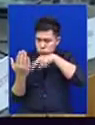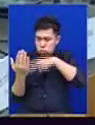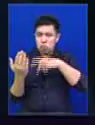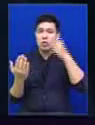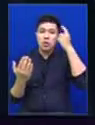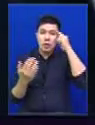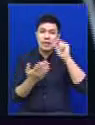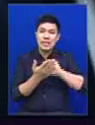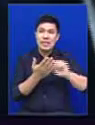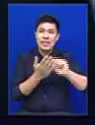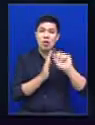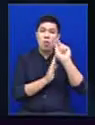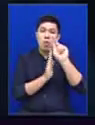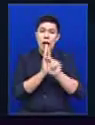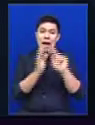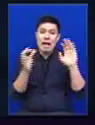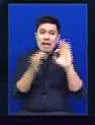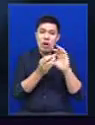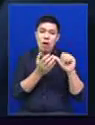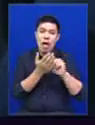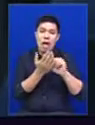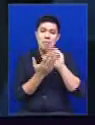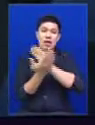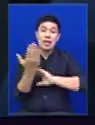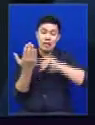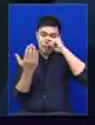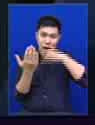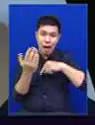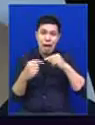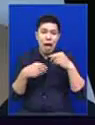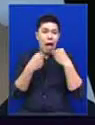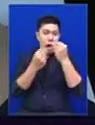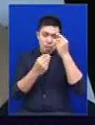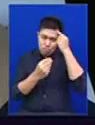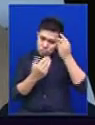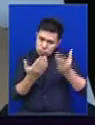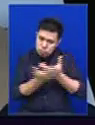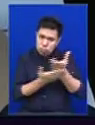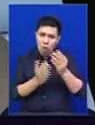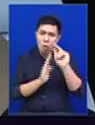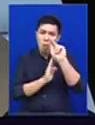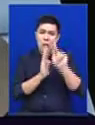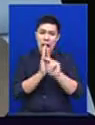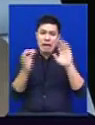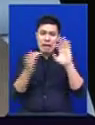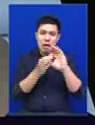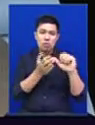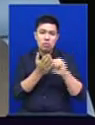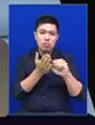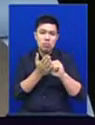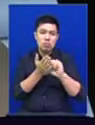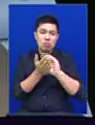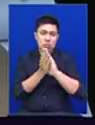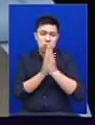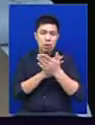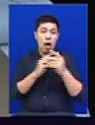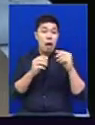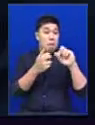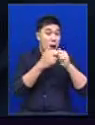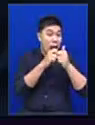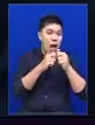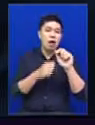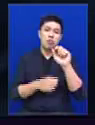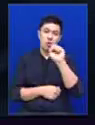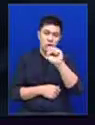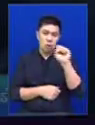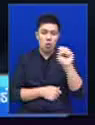ร่างกฎหมายที่เกี่ยวข้องกับการปฏิรูปประเทศโดยให้พิจารณากฎหมายที่เกี่ยวกับการปฏิรูปหากมีปัญหาให้ทั้ง2สภาทำงานร่วม